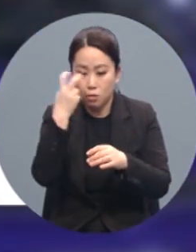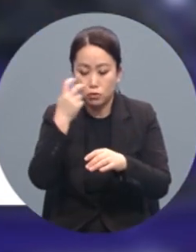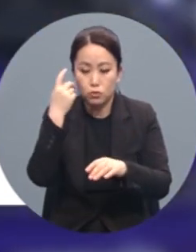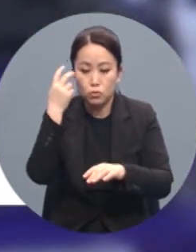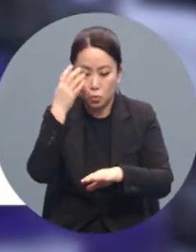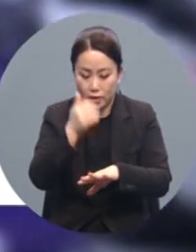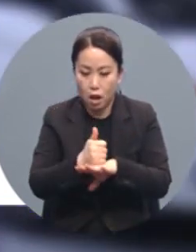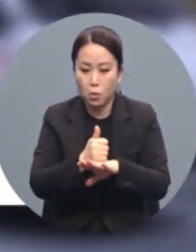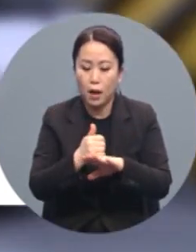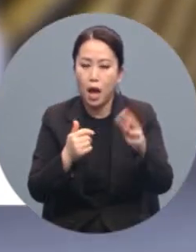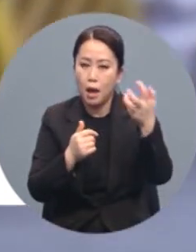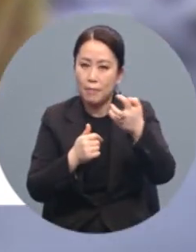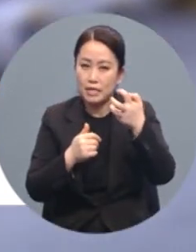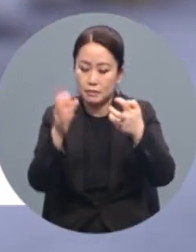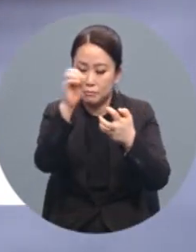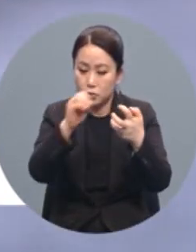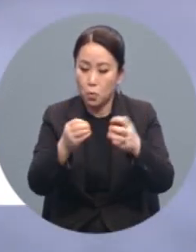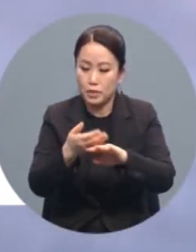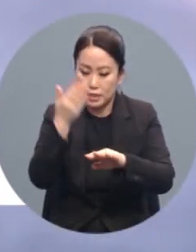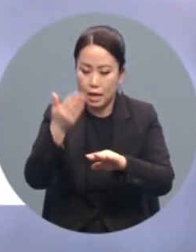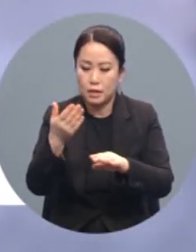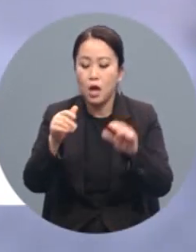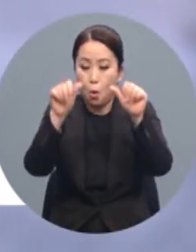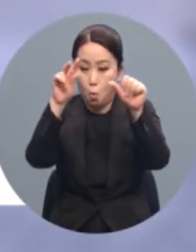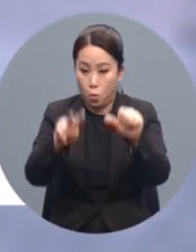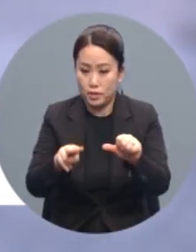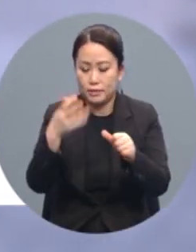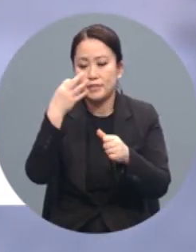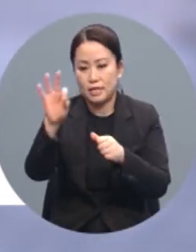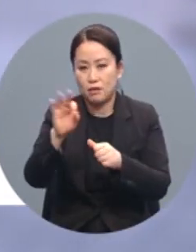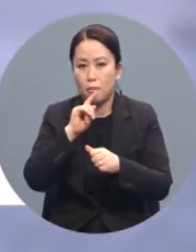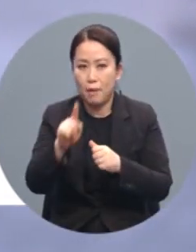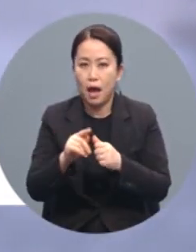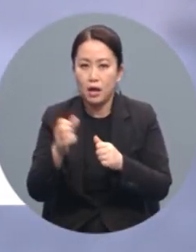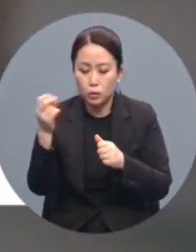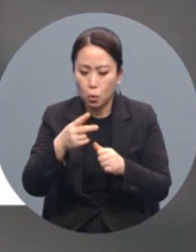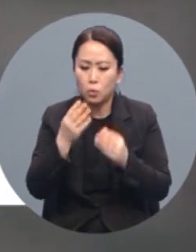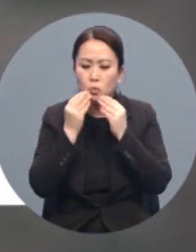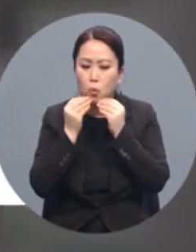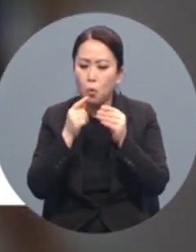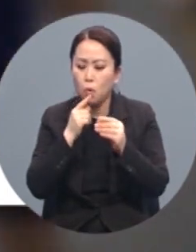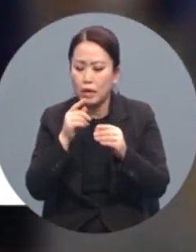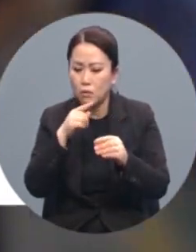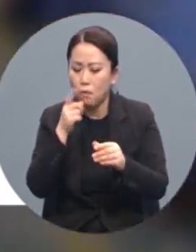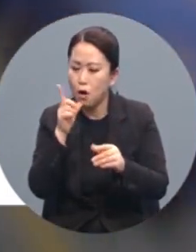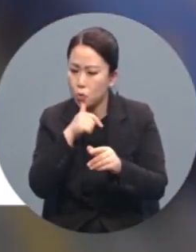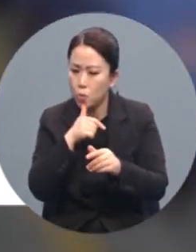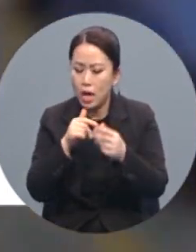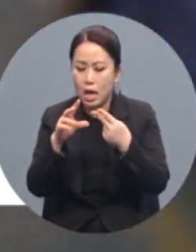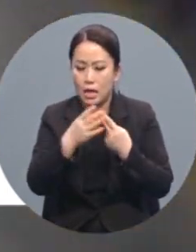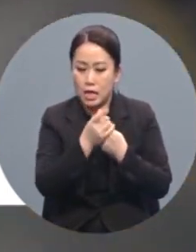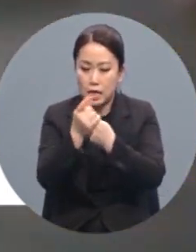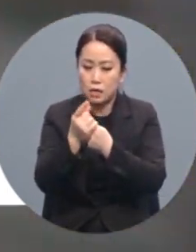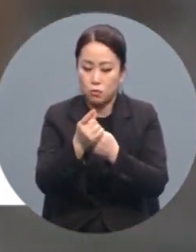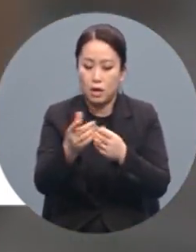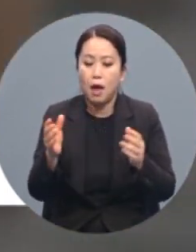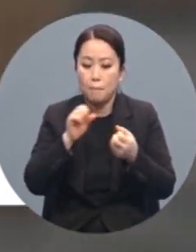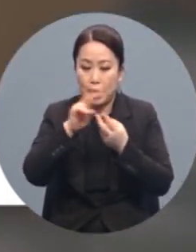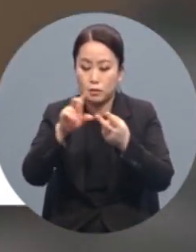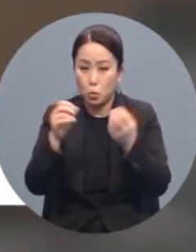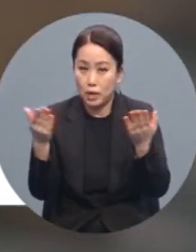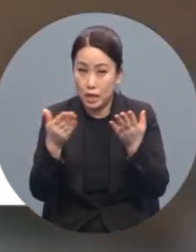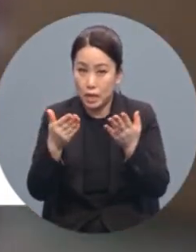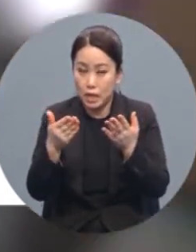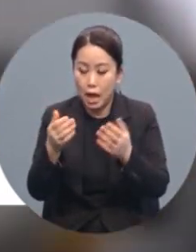주 5 일제 찬성했다 고 밝혔습니다 반면 토요일과 월요일에 2인 1조로 순차배송 작업을 하도록 하는